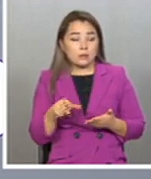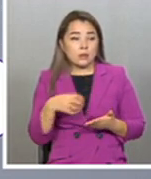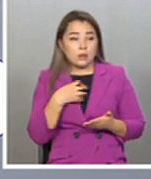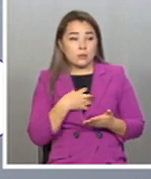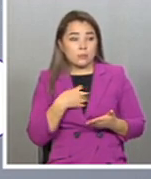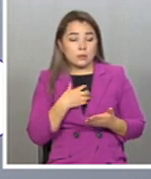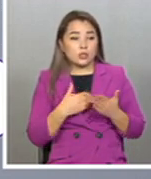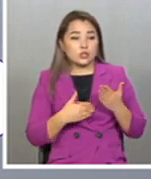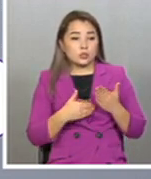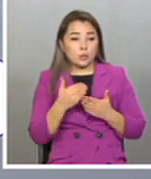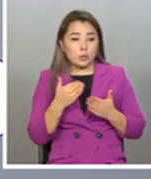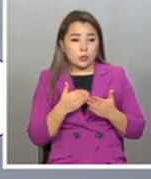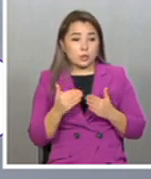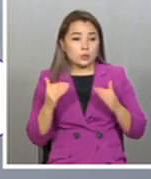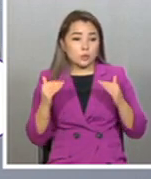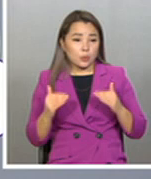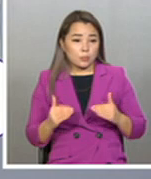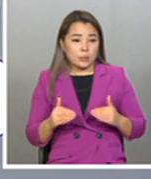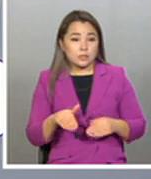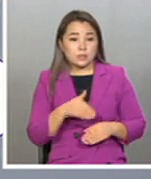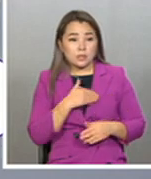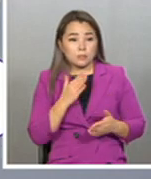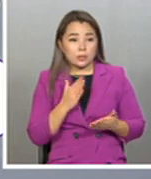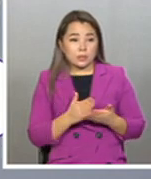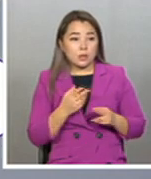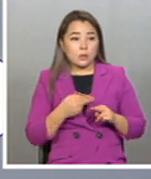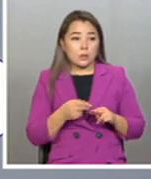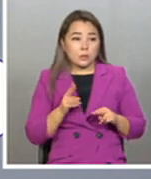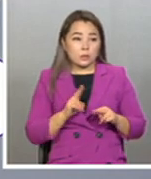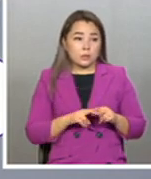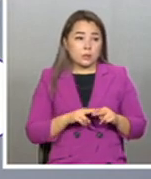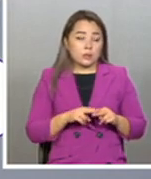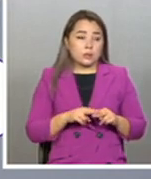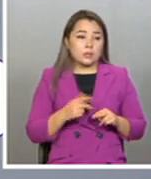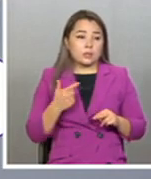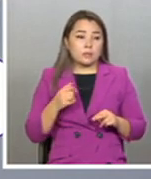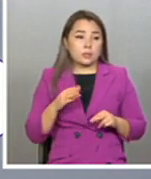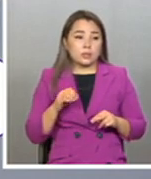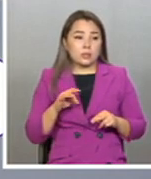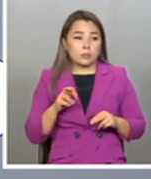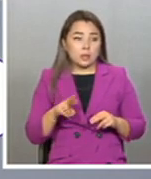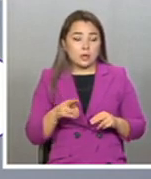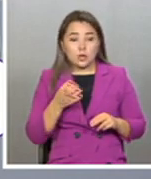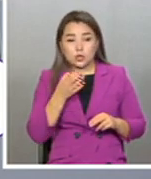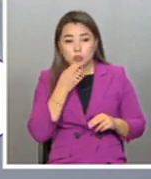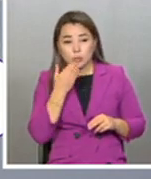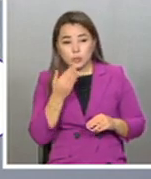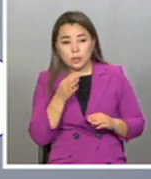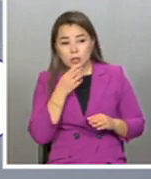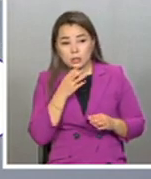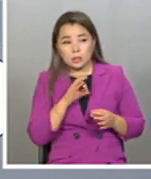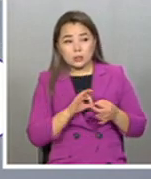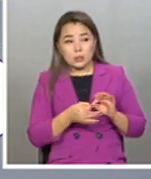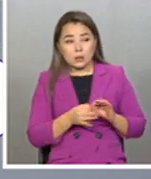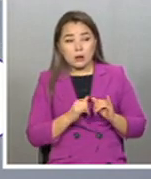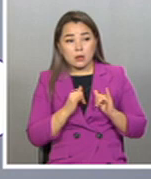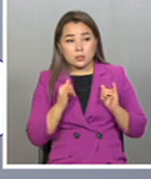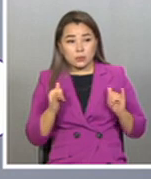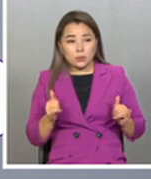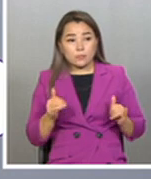жоғарғы және ең төменгі температуралар болады. Олар біріншіден гипотермия, жылу түзілуді арттыру және